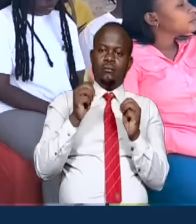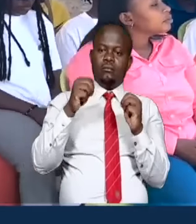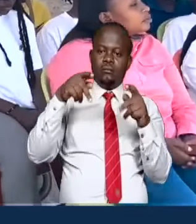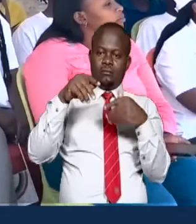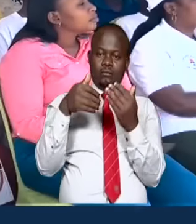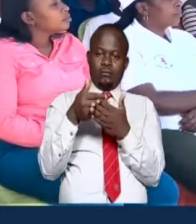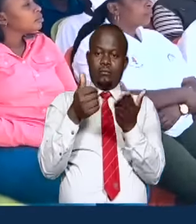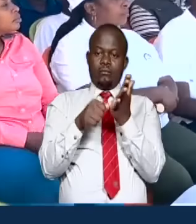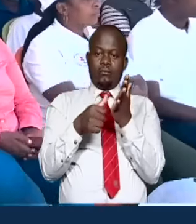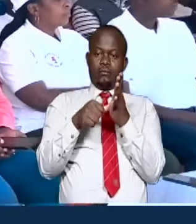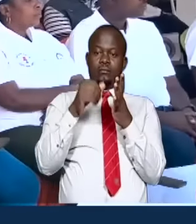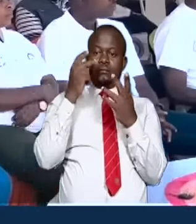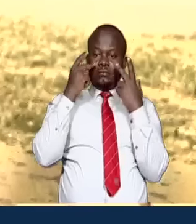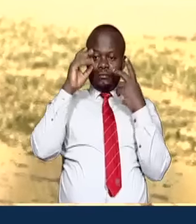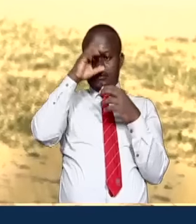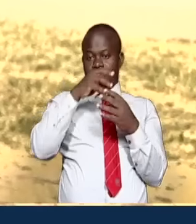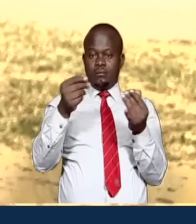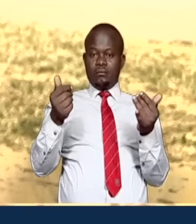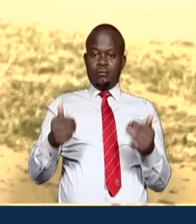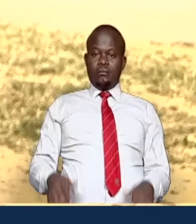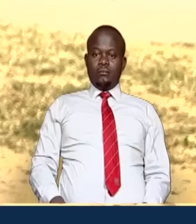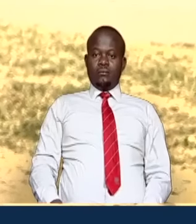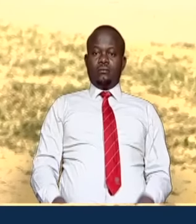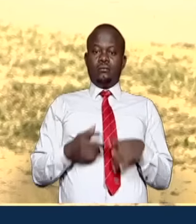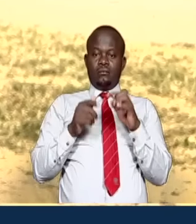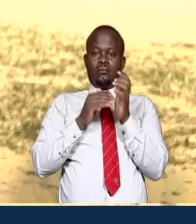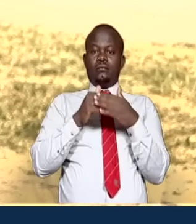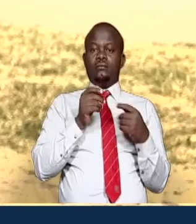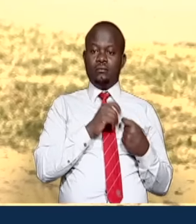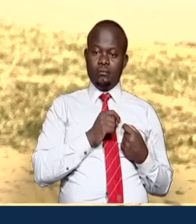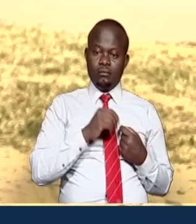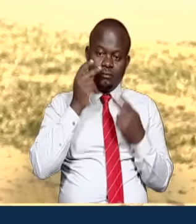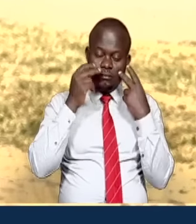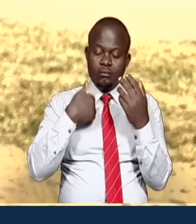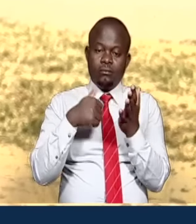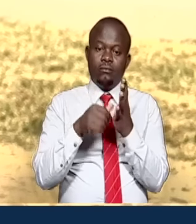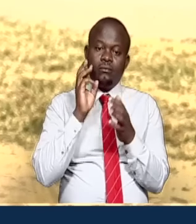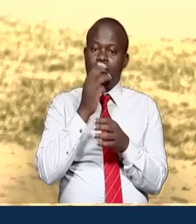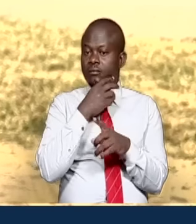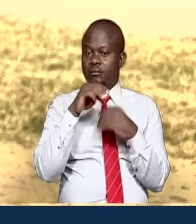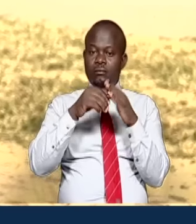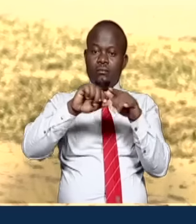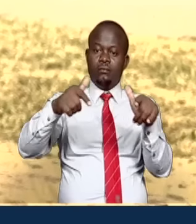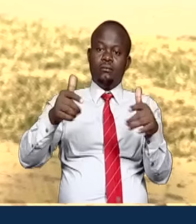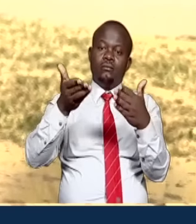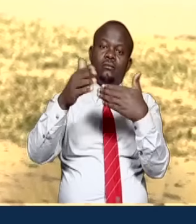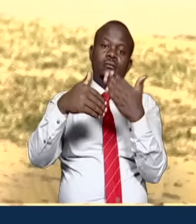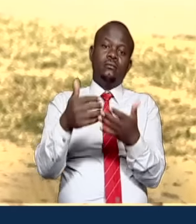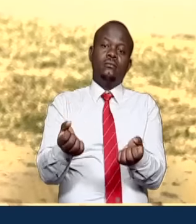amategeko, iki kibazo cyabonerwa umuti urambye. Ariko bikaba binababaje kubona bagira ikibazo cy'amazi n'ibiyaga bihari ikuntu